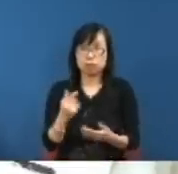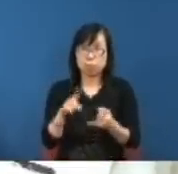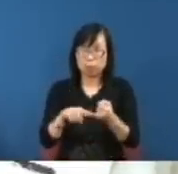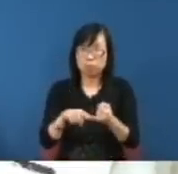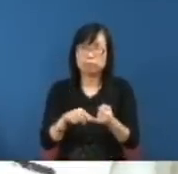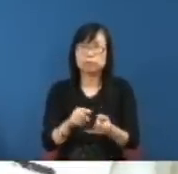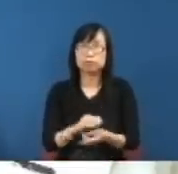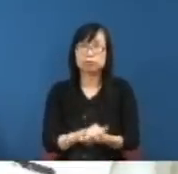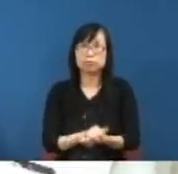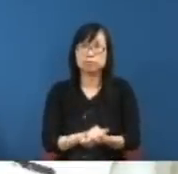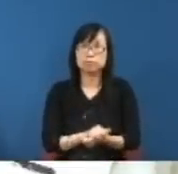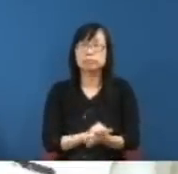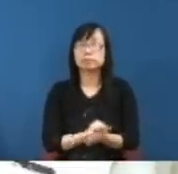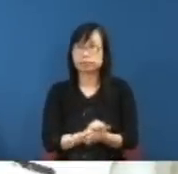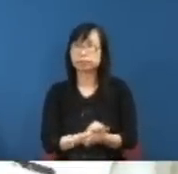當呢一個